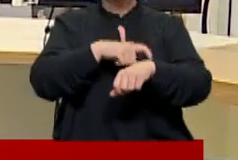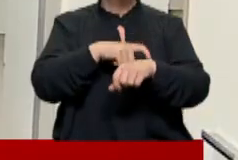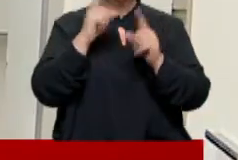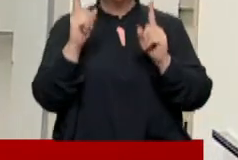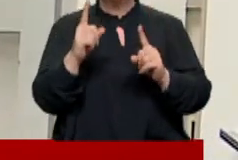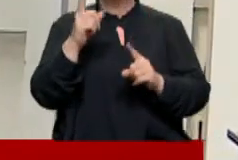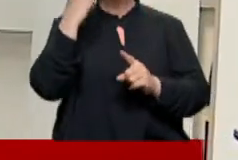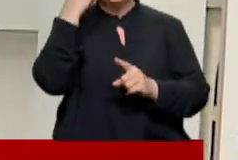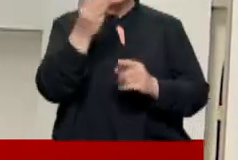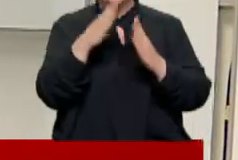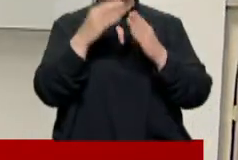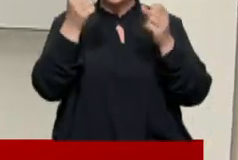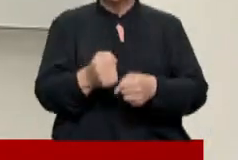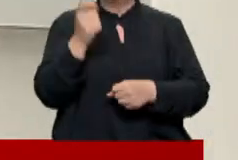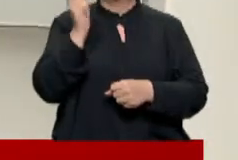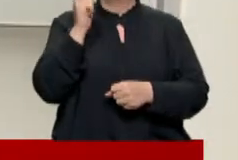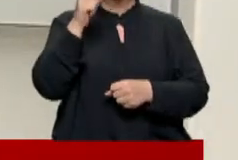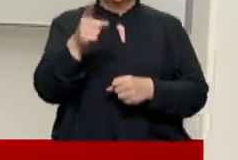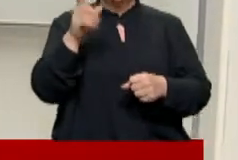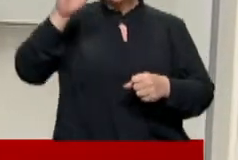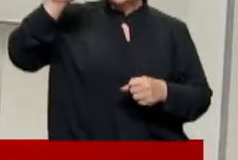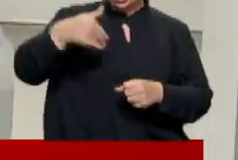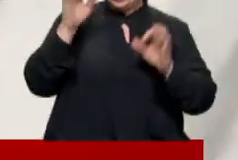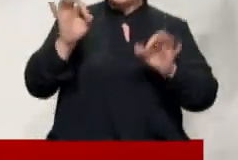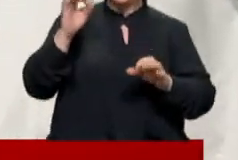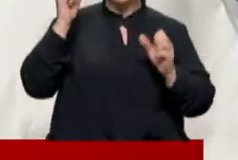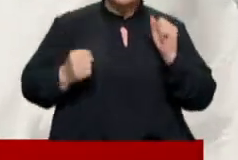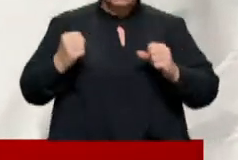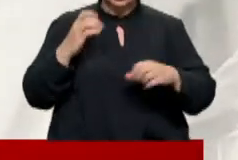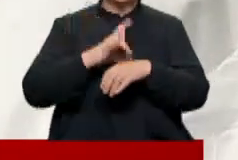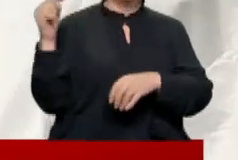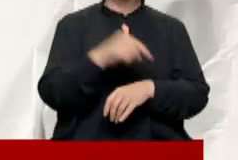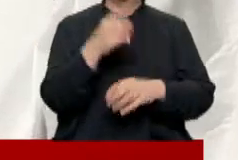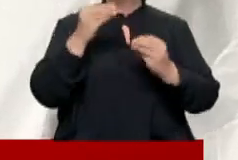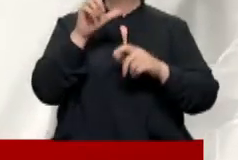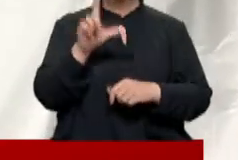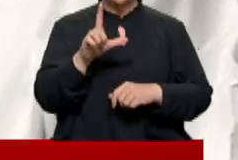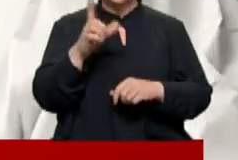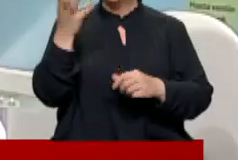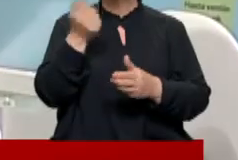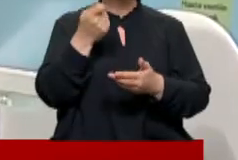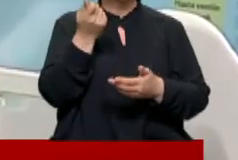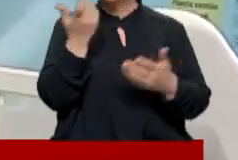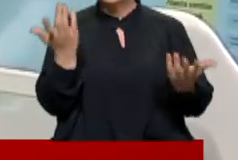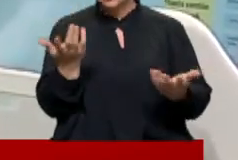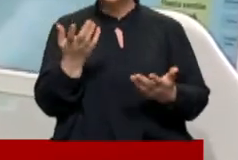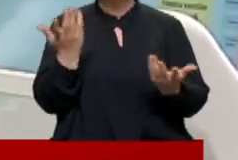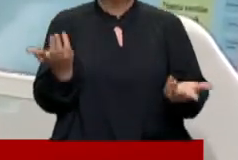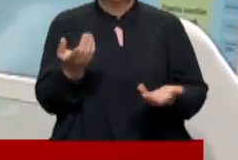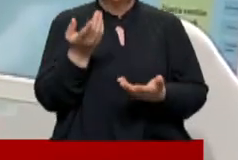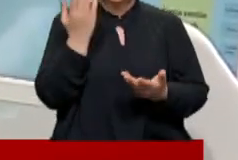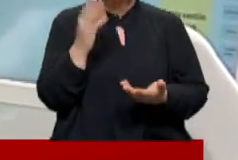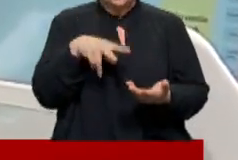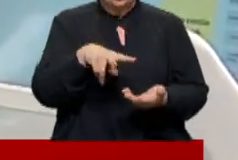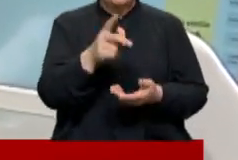boyunca bildirdiği adreste olmak zorunda. Çağrıldığında hemen hastaneye ulaşması gerekiyor. Aldıkları ücretse zaten